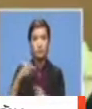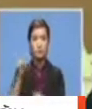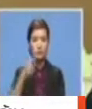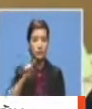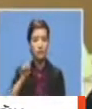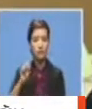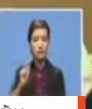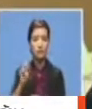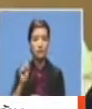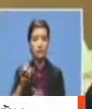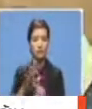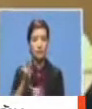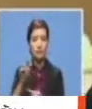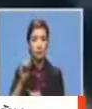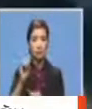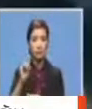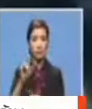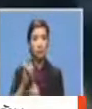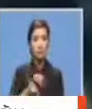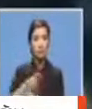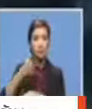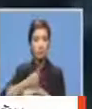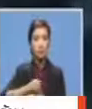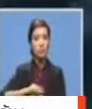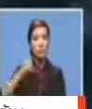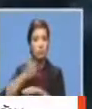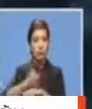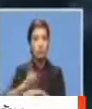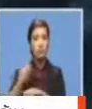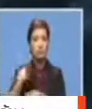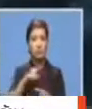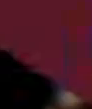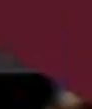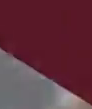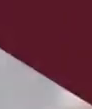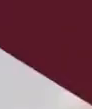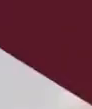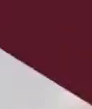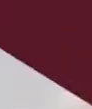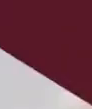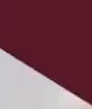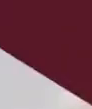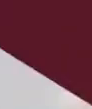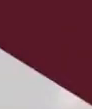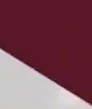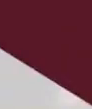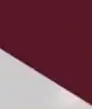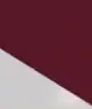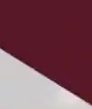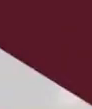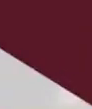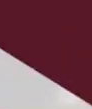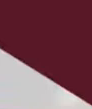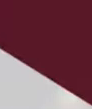ก้ไขปัญหาปากท้องสินค้าเกษตรนะครับมีการแก้ไขปัญหาข้าวอย่างยั่งยืนแล้วก็มีการจัดตั้ง BOI นะ